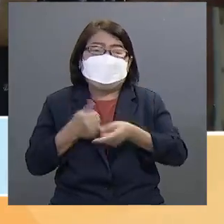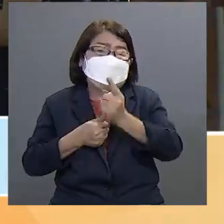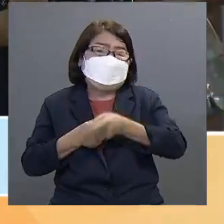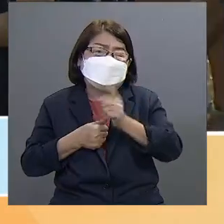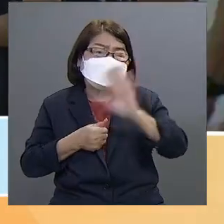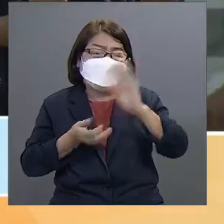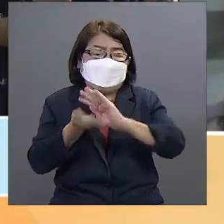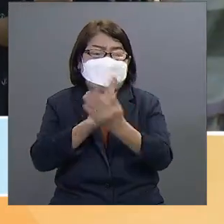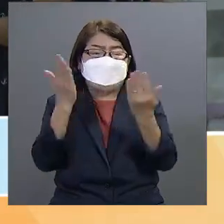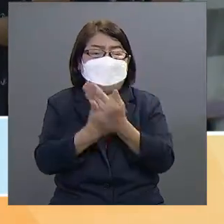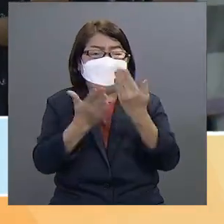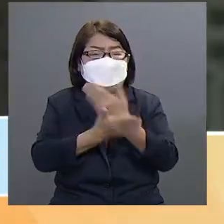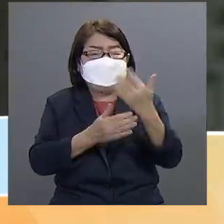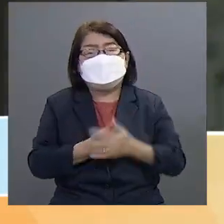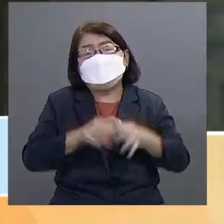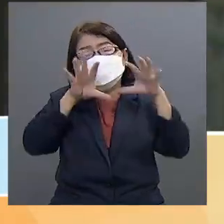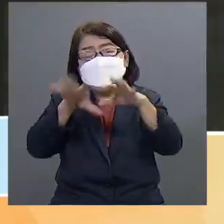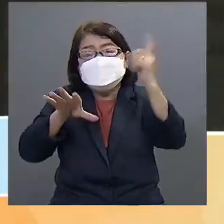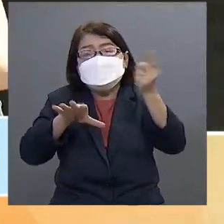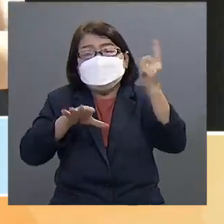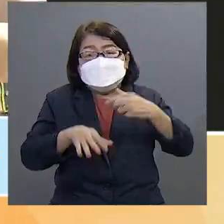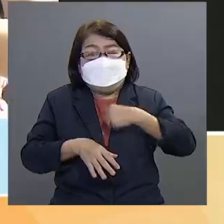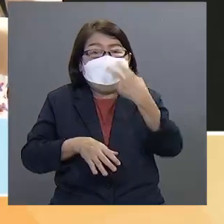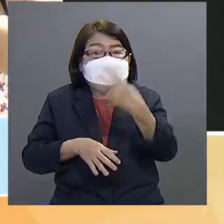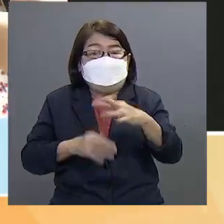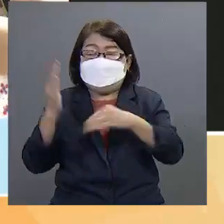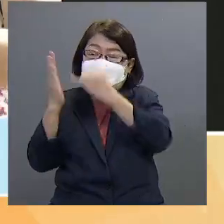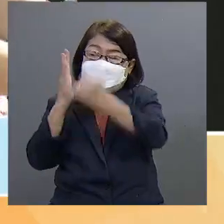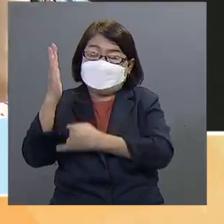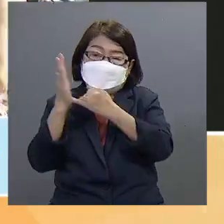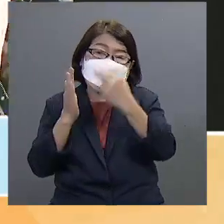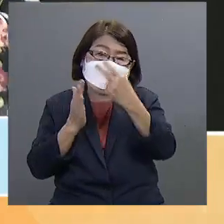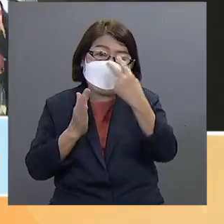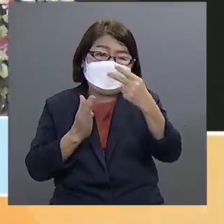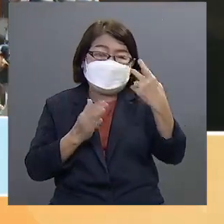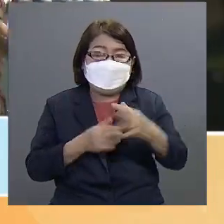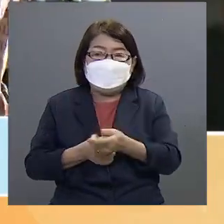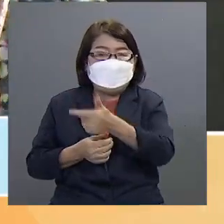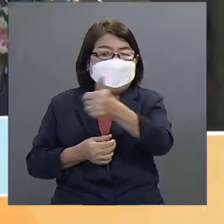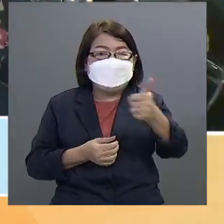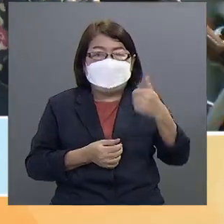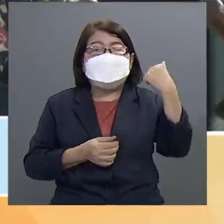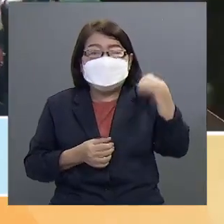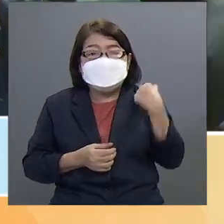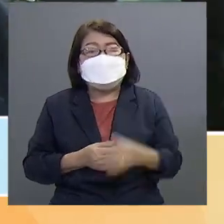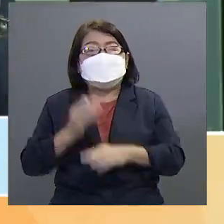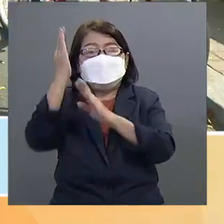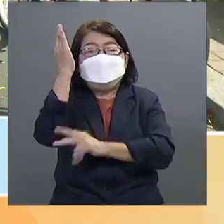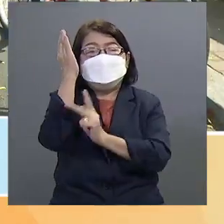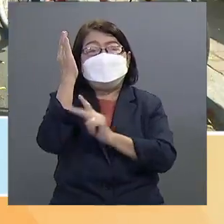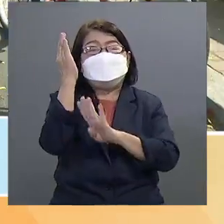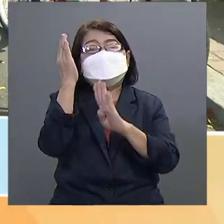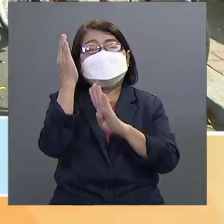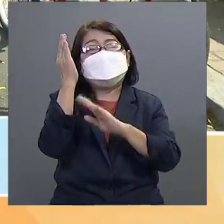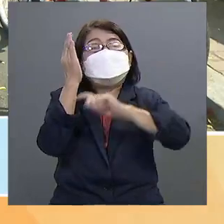ที่ยวเนี่ยนะครับตามที่ผมไปเดินสายมาทั่วประเทศสิ่งที่ผมเห็นนะครับสิ่งที่เขาปรับตัวแล้วได้ดีอย่างเช่นเหมือนที่จังหวัดกระบี่บ้านผมก่อนแล้วกันนะครับเรือหาง